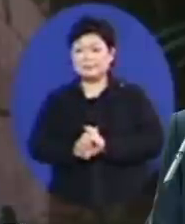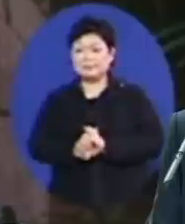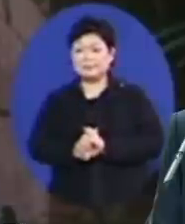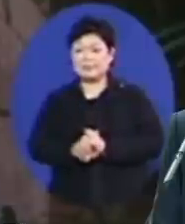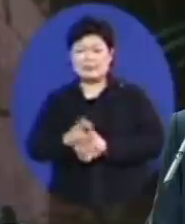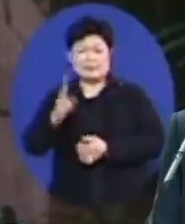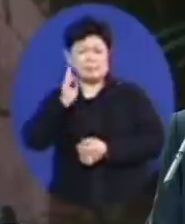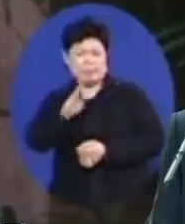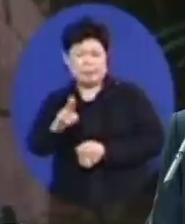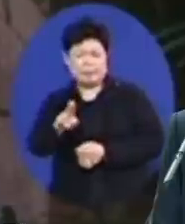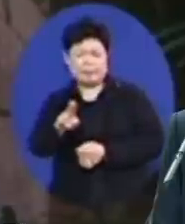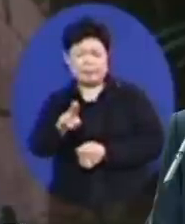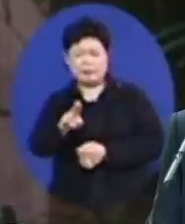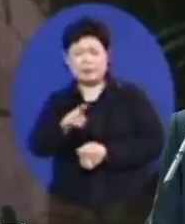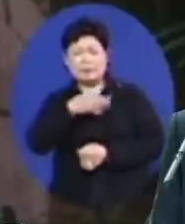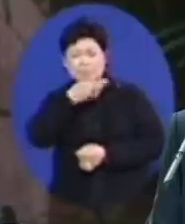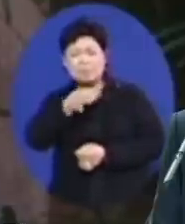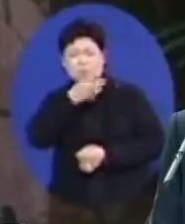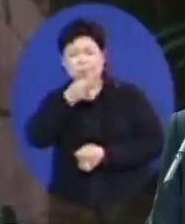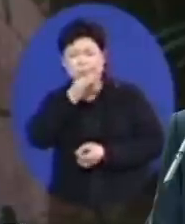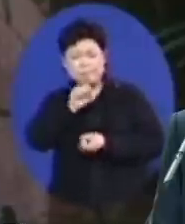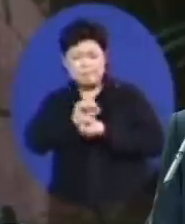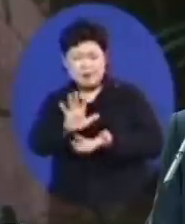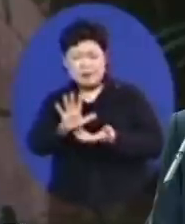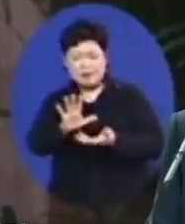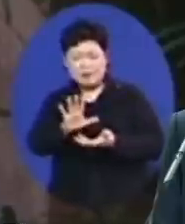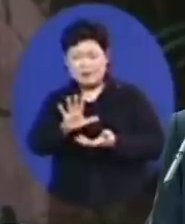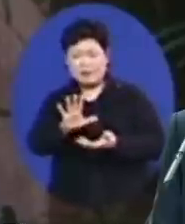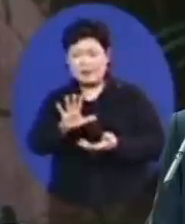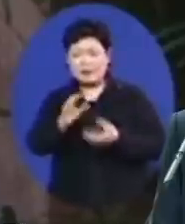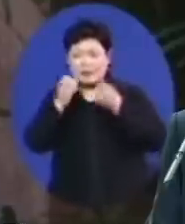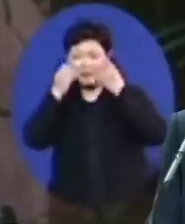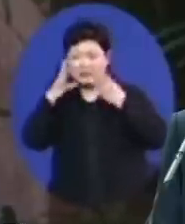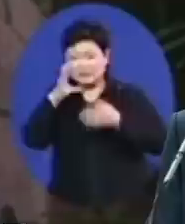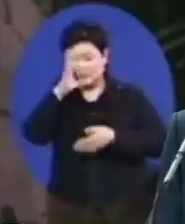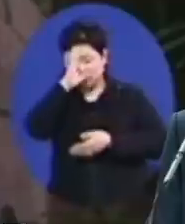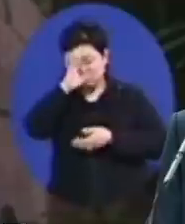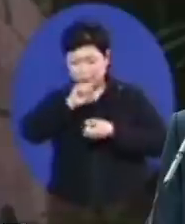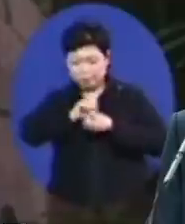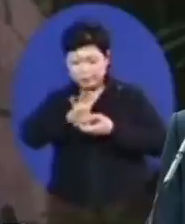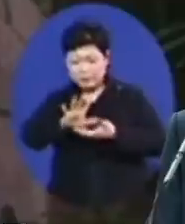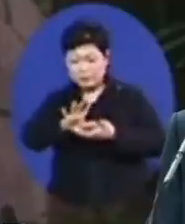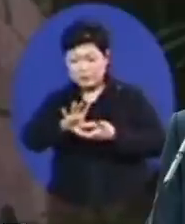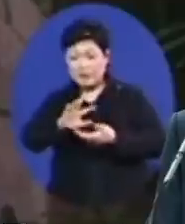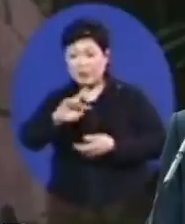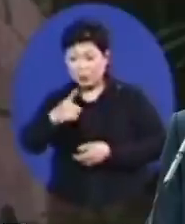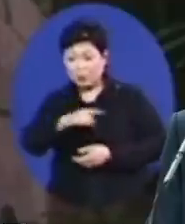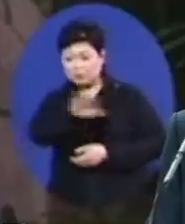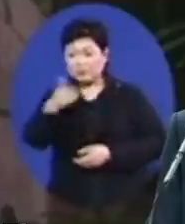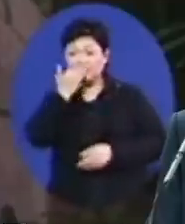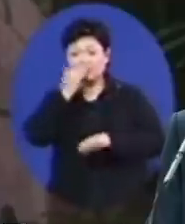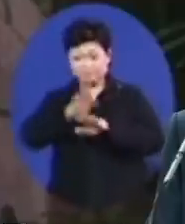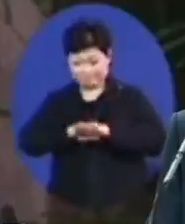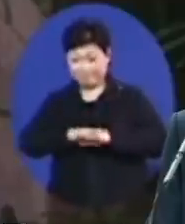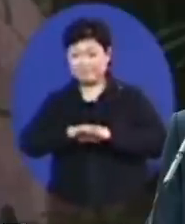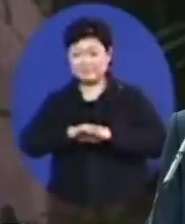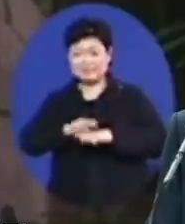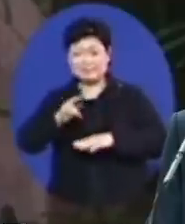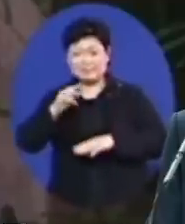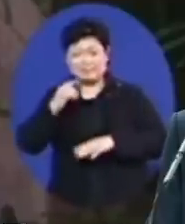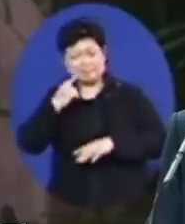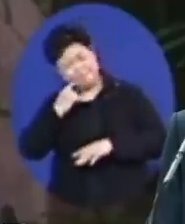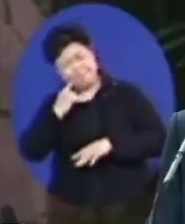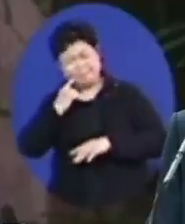독한 바이러스 감기가 돌아다녀도 아주 우리 성도들은 크게 독한 감기에